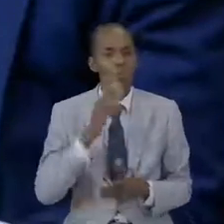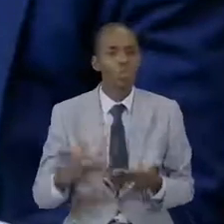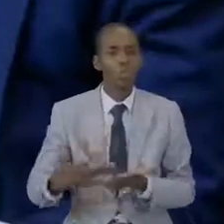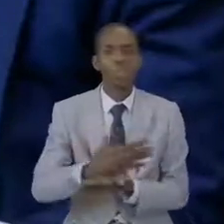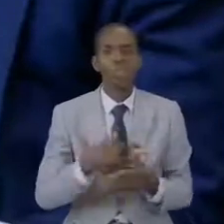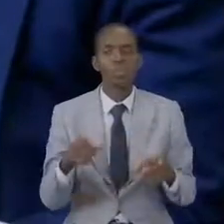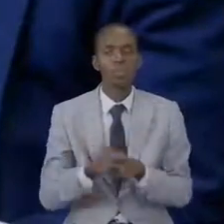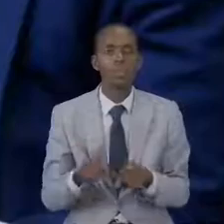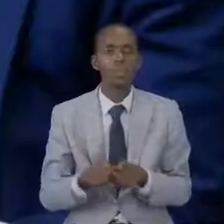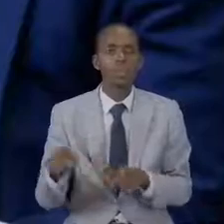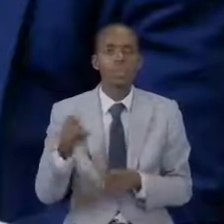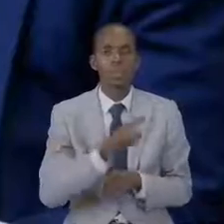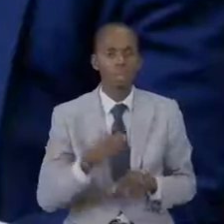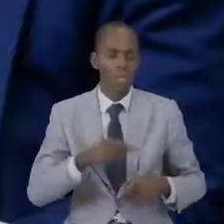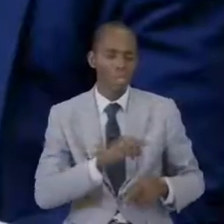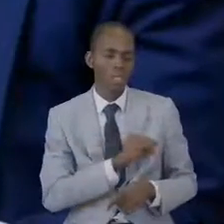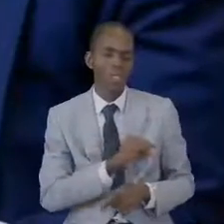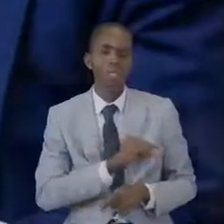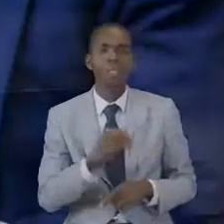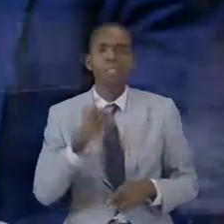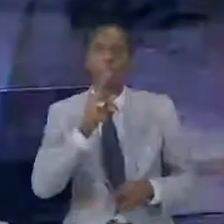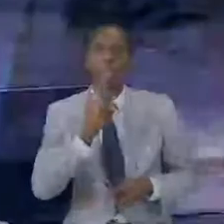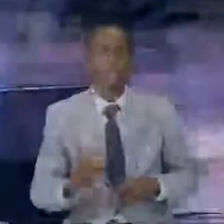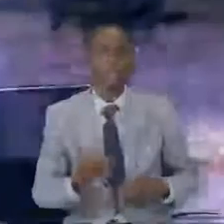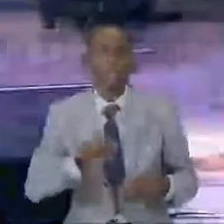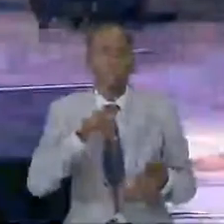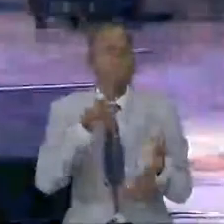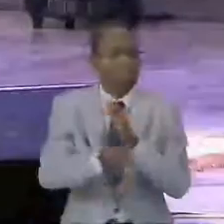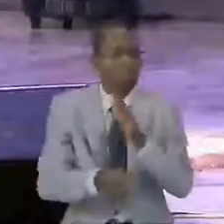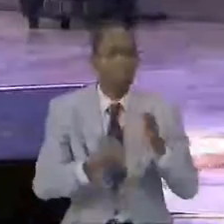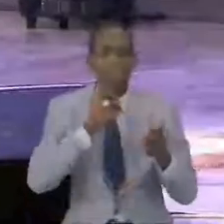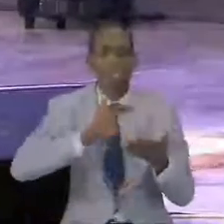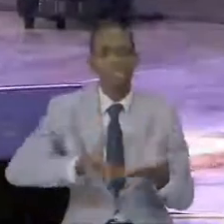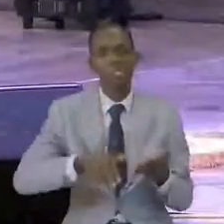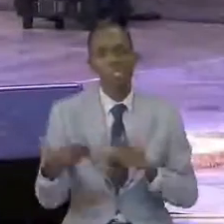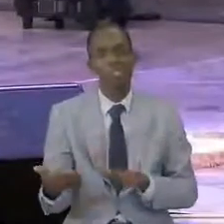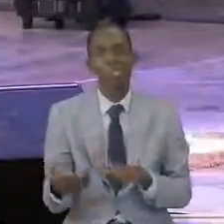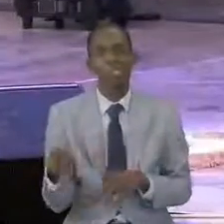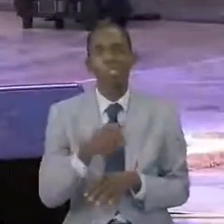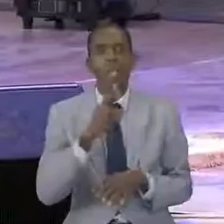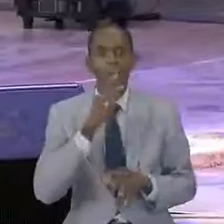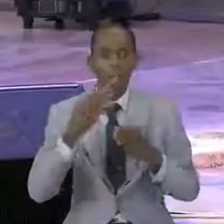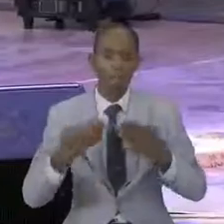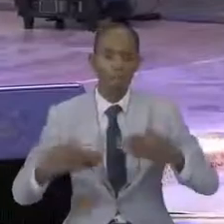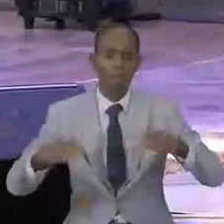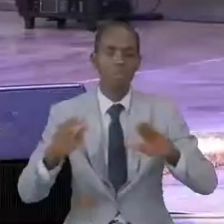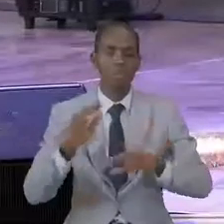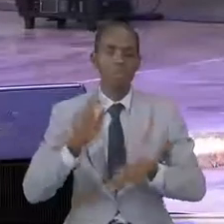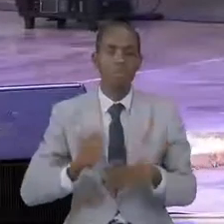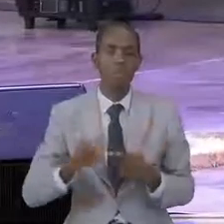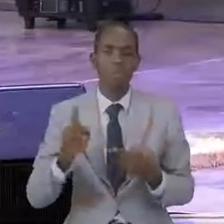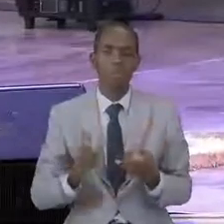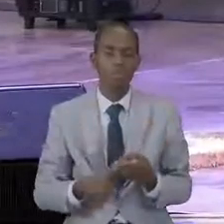alors leur conscience sont flétries ils sont vendus à la chair et sont vendus à la transgression ils sont